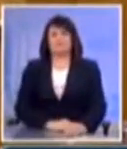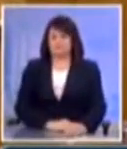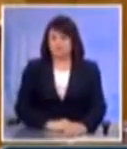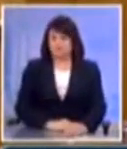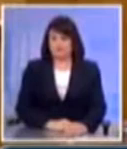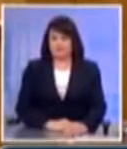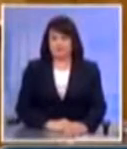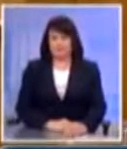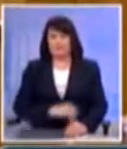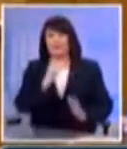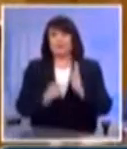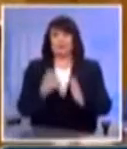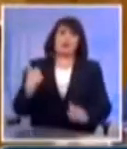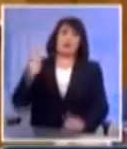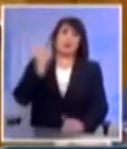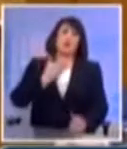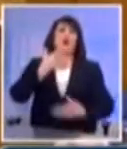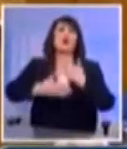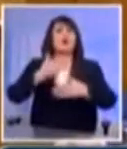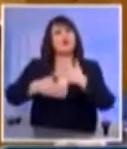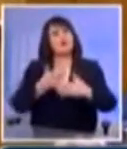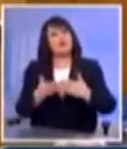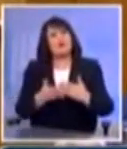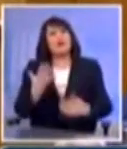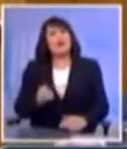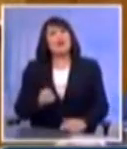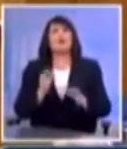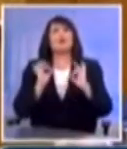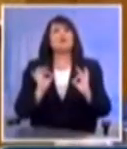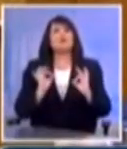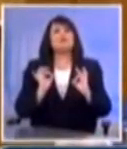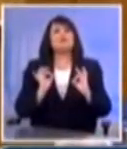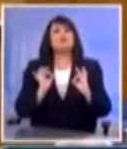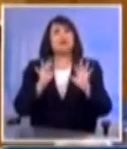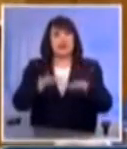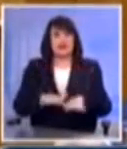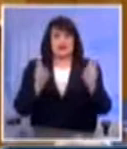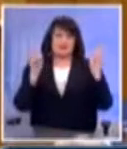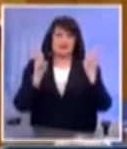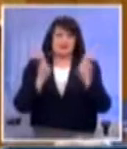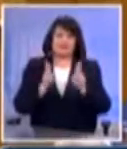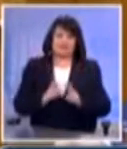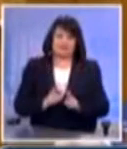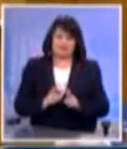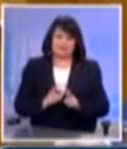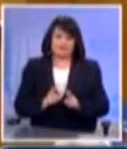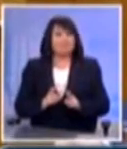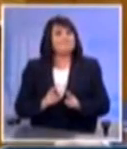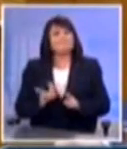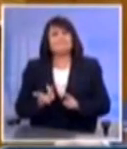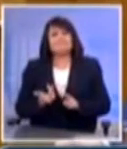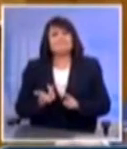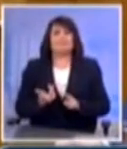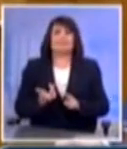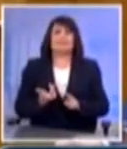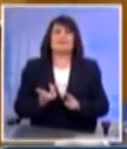Για πρώτη φορά μετά από χρόνια έχουμε σταθερή μείωση της ανεργίας, η οποία αν και